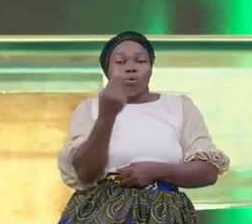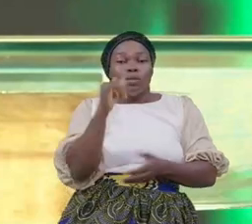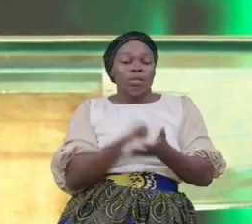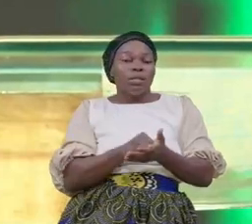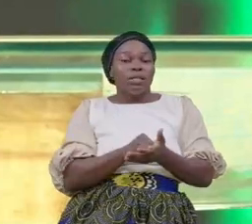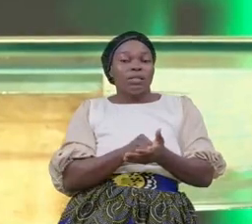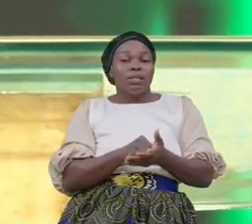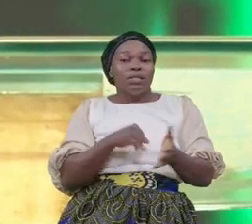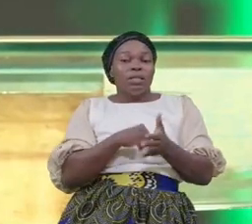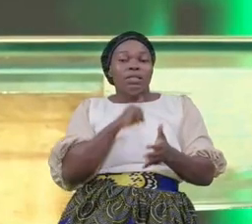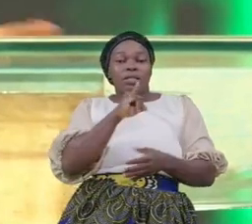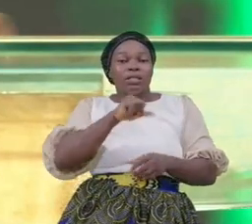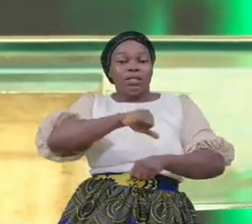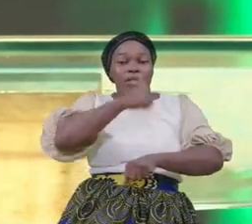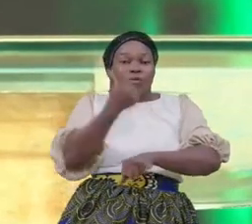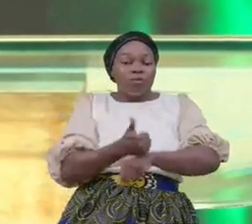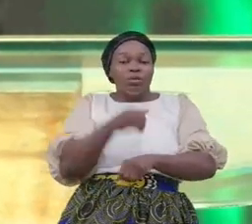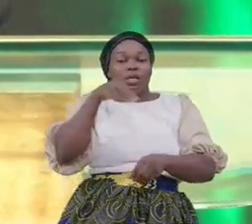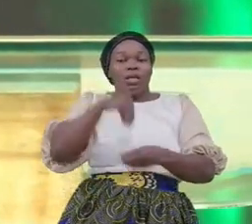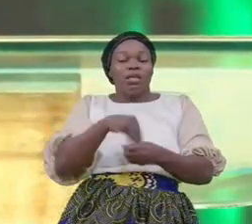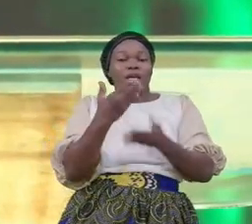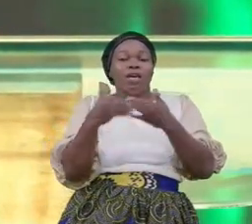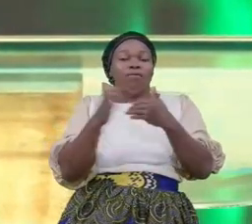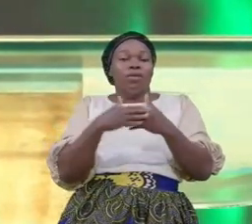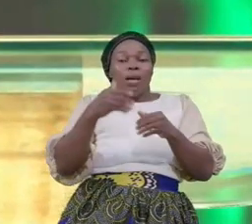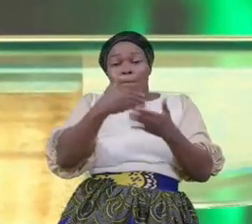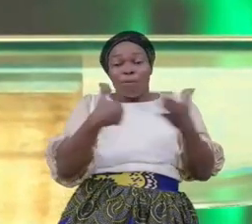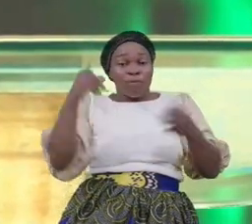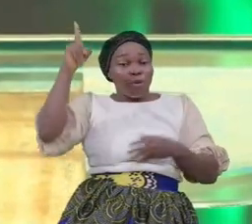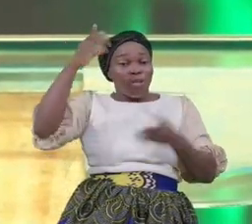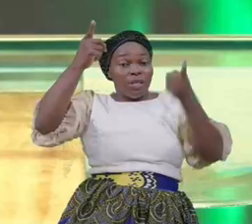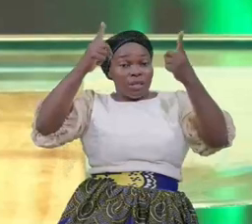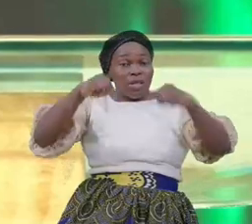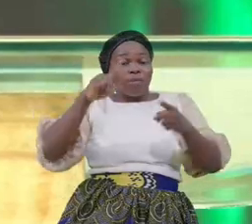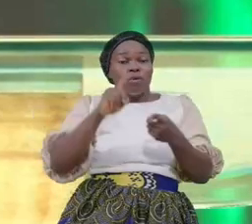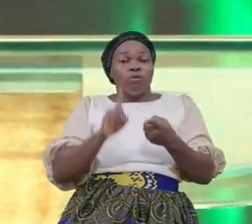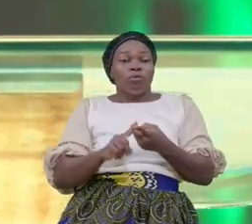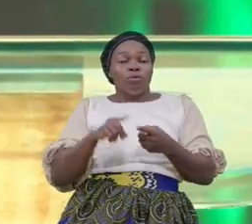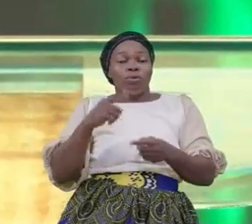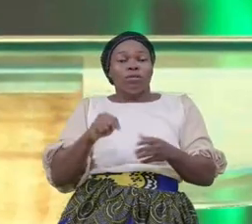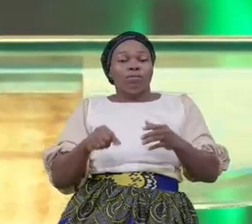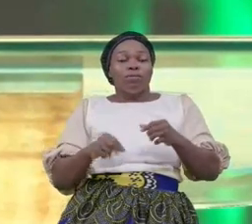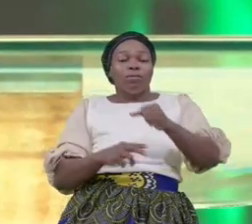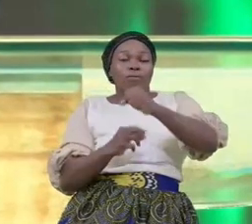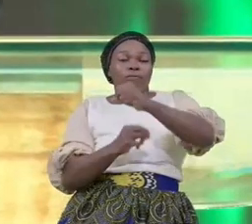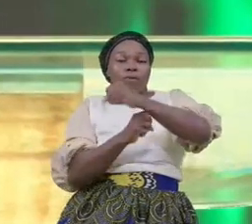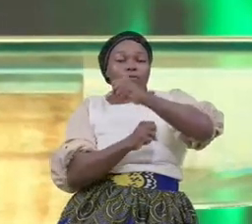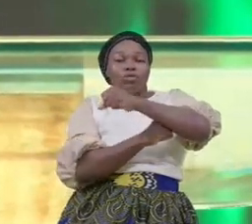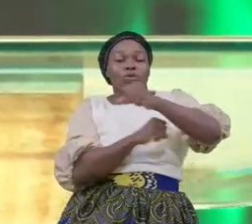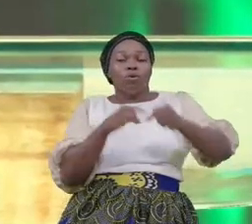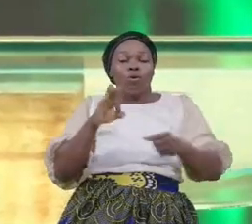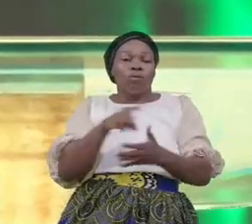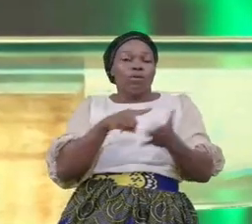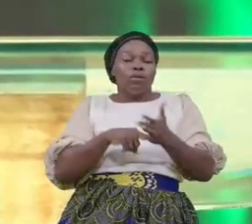la promesse s'est réglée au ciel avant qu'il ne vienne, depuis les fondements de ce monde, avant qu'il ne vienne dans ce monde.